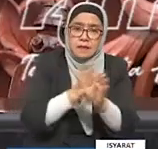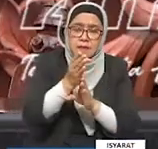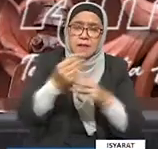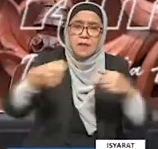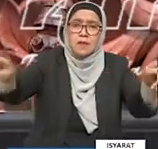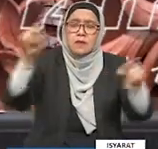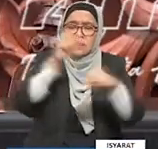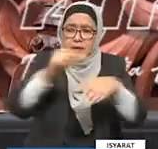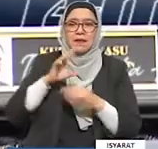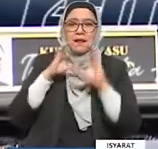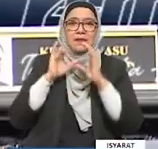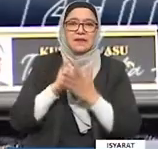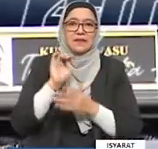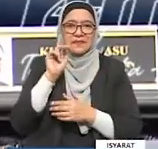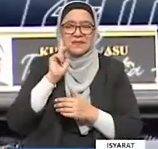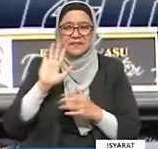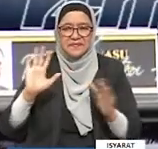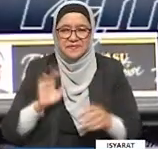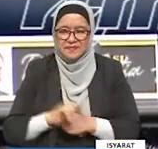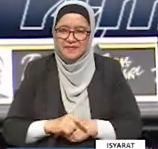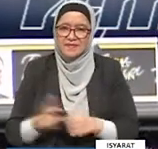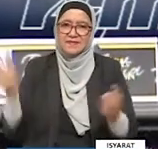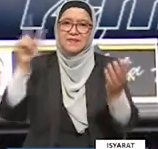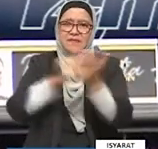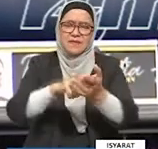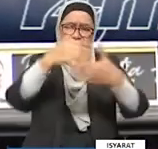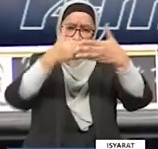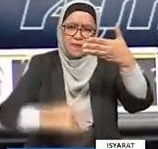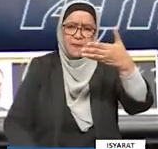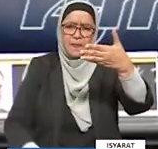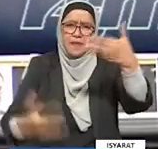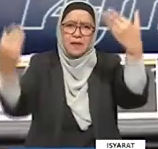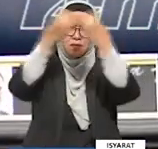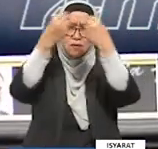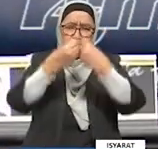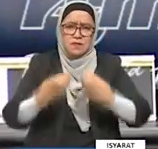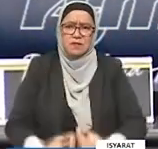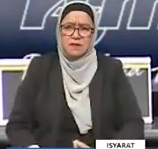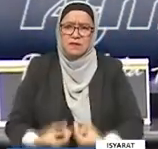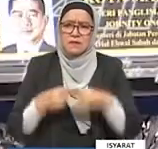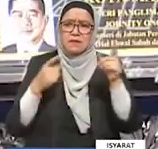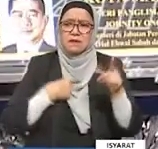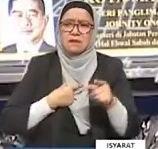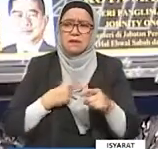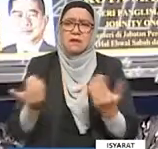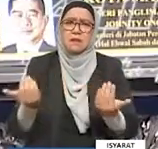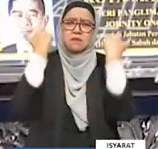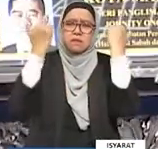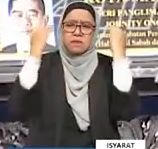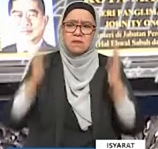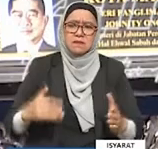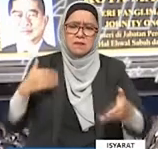Tuan-tuan, dilaporkan bahawa bidang sosial yang menganggur setakat tahun